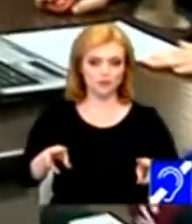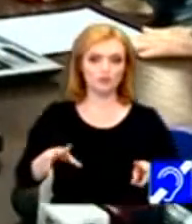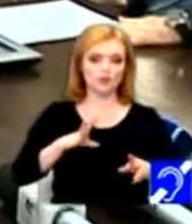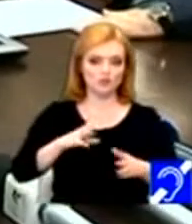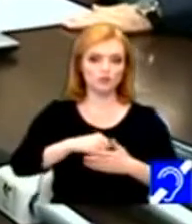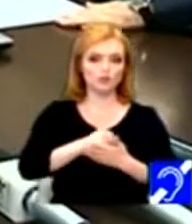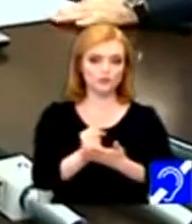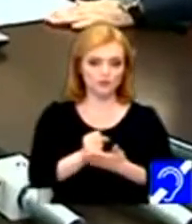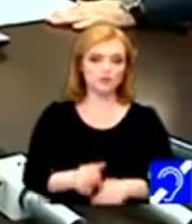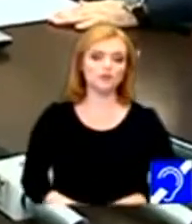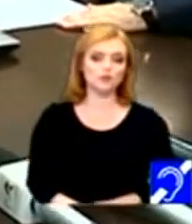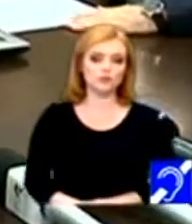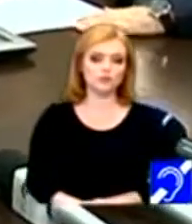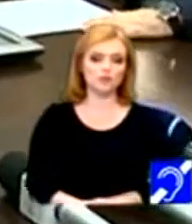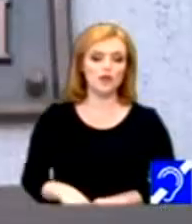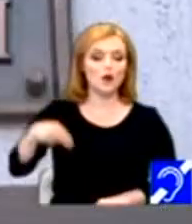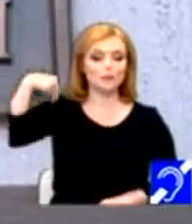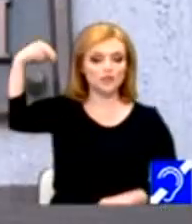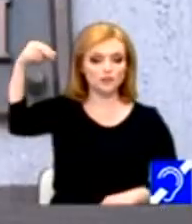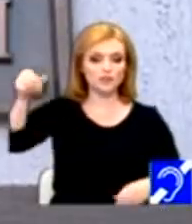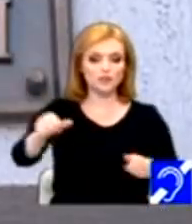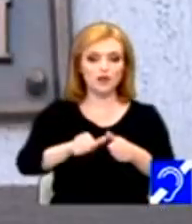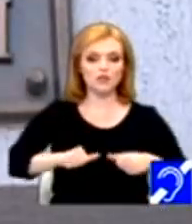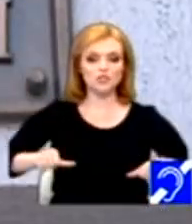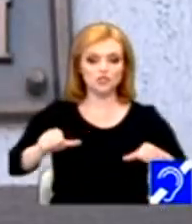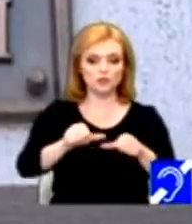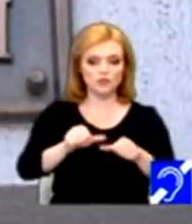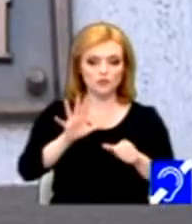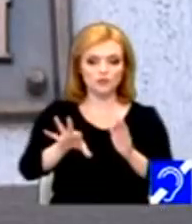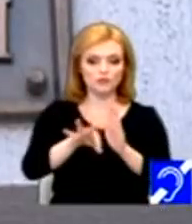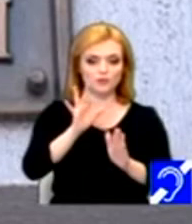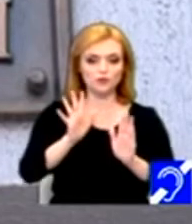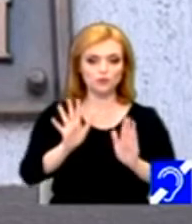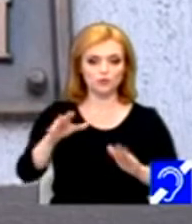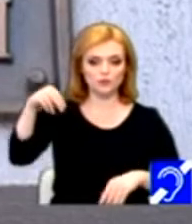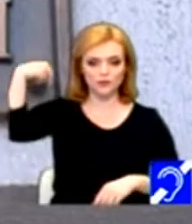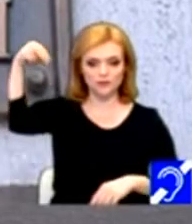fi ales doar din rândul membrilor instituției care dețin și calitatea de judecător.